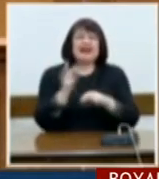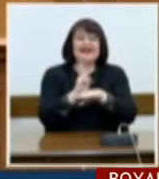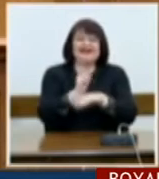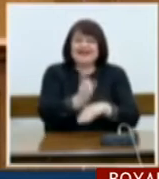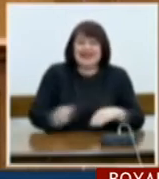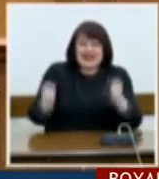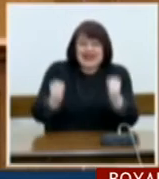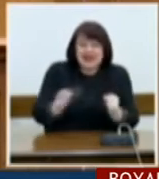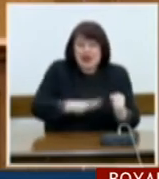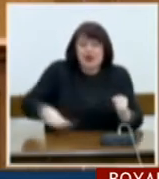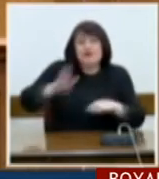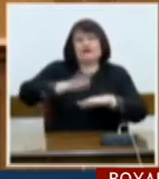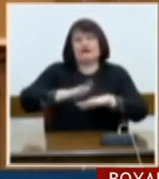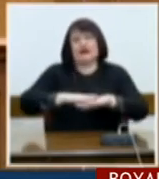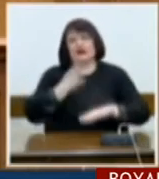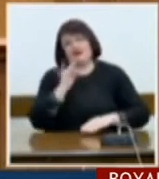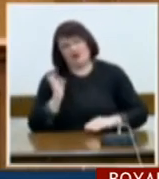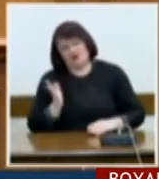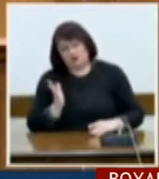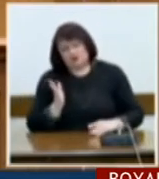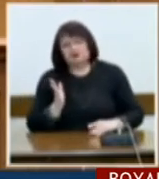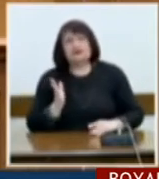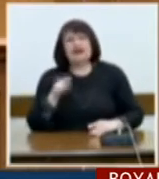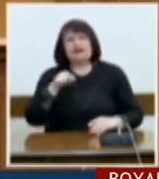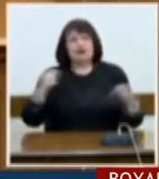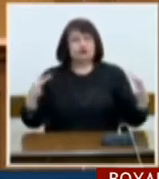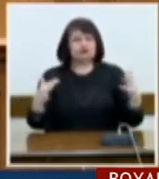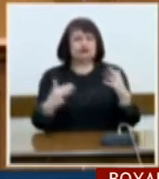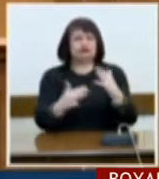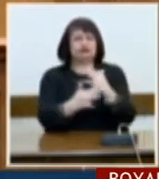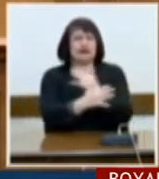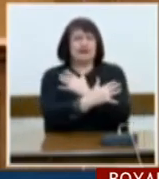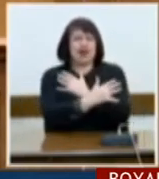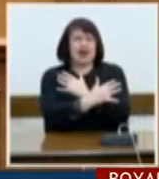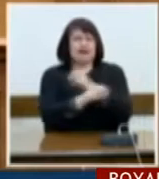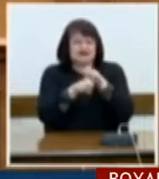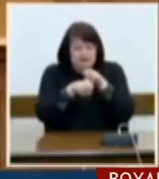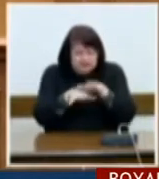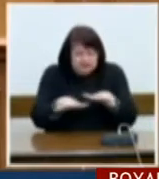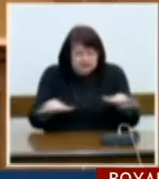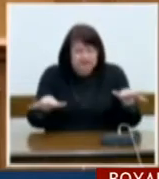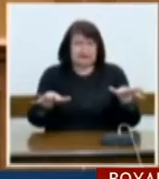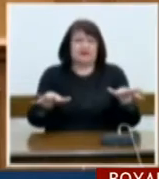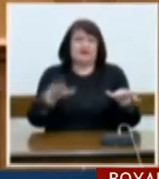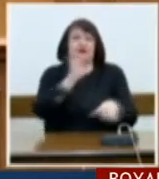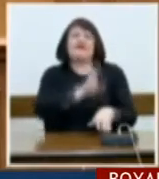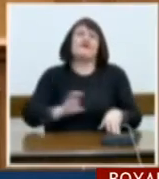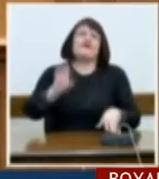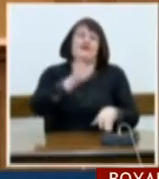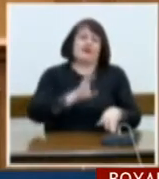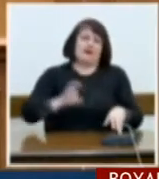και είναι ένα φαινόμενο το οποίο επηρέασε δομικά όλες τις ευρωπαϊκές